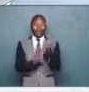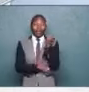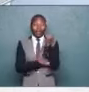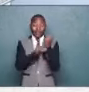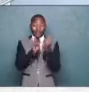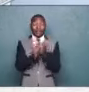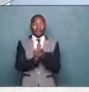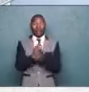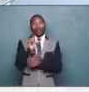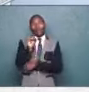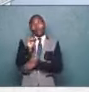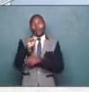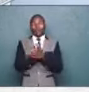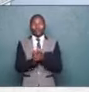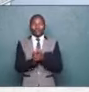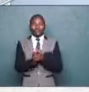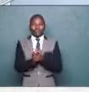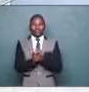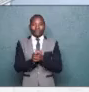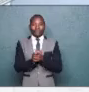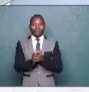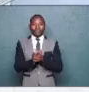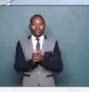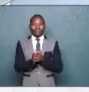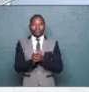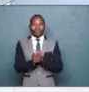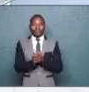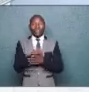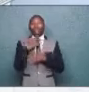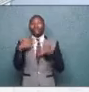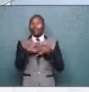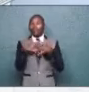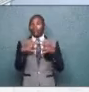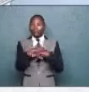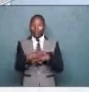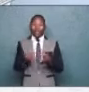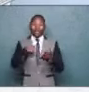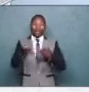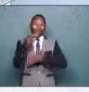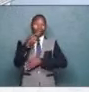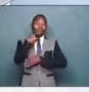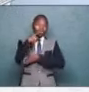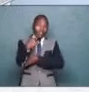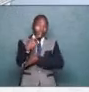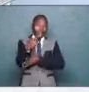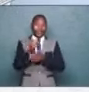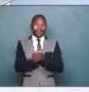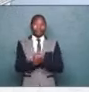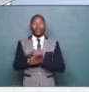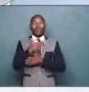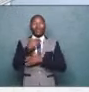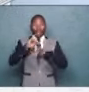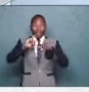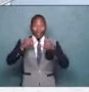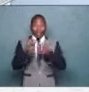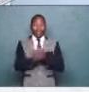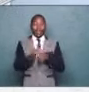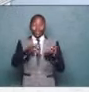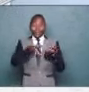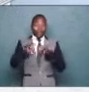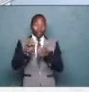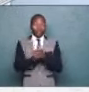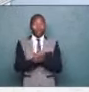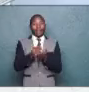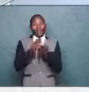m'maboma osankhika mdziko muno. Cholinga cha kalembera amenewu ndikufuna kuyesera